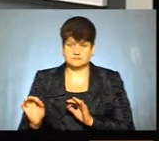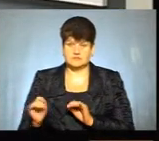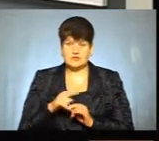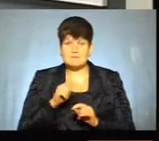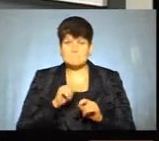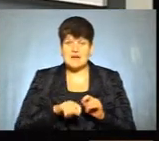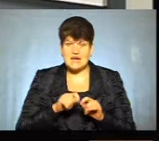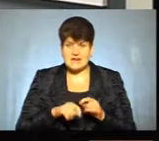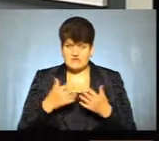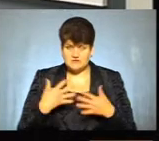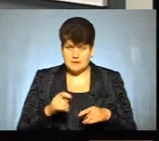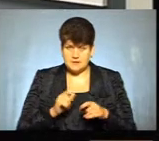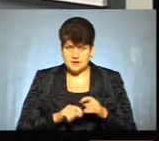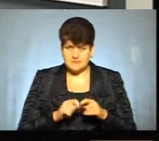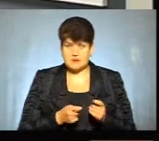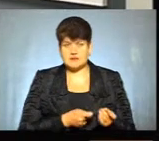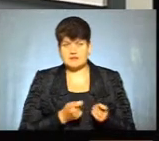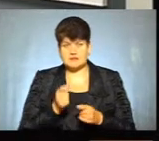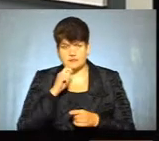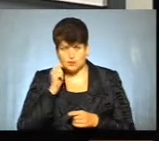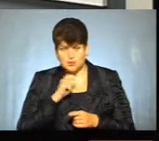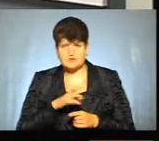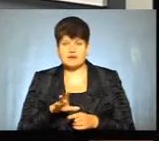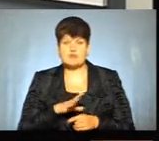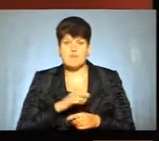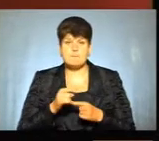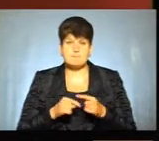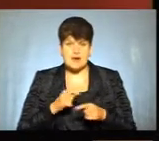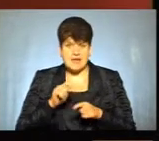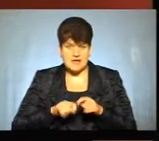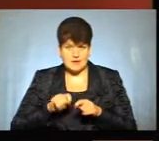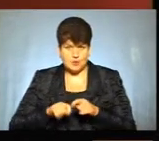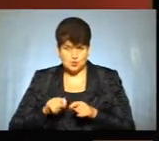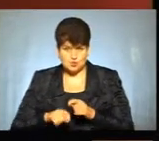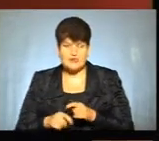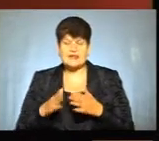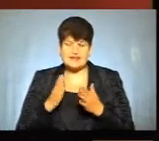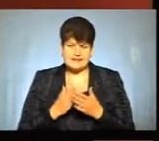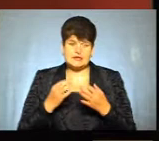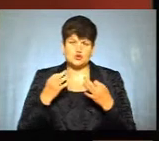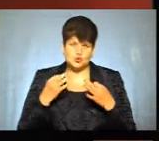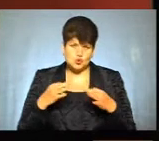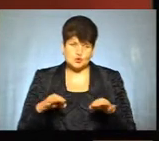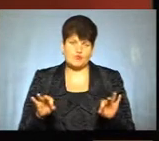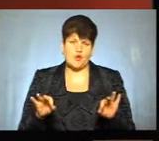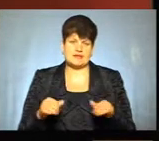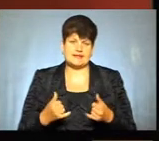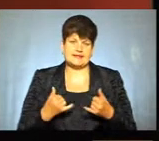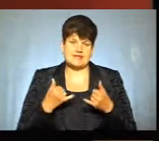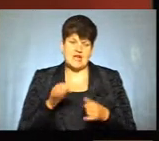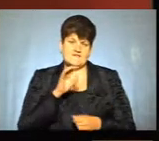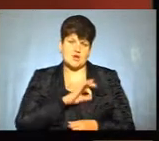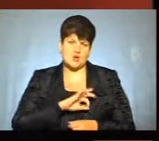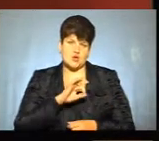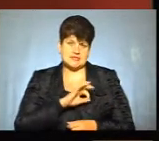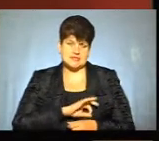перевірені, тобто вони поступили в Україну, прийшли свій переконтроль, і, відповідно, вони є дозволені таким чином для